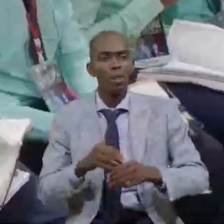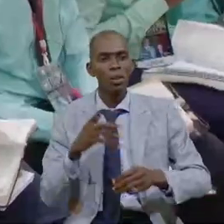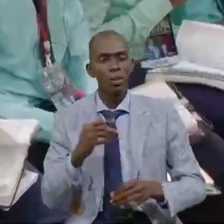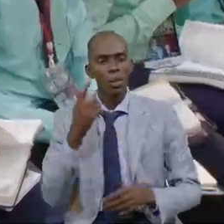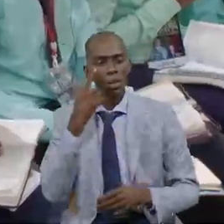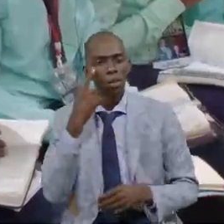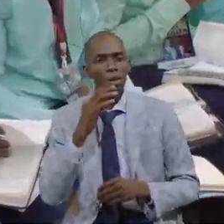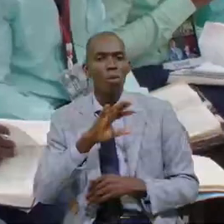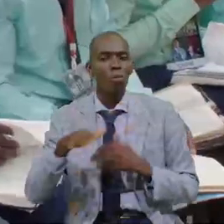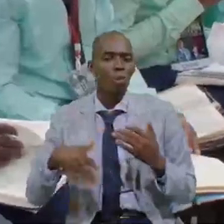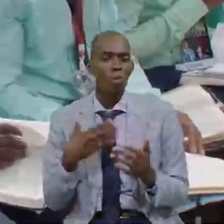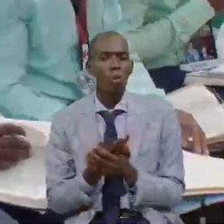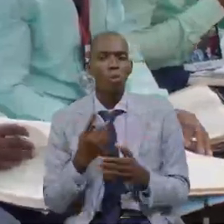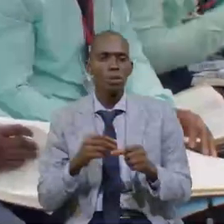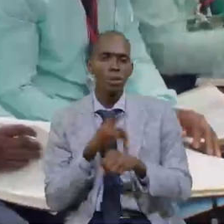les nations.